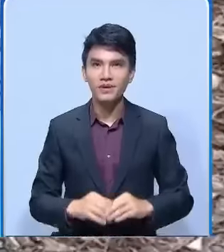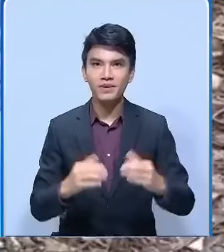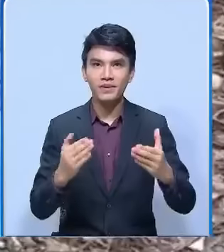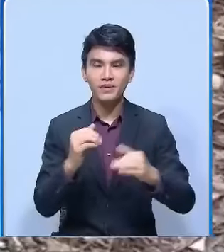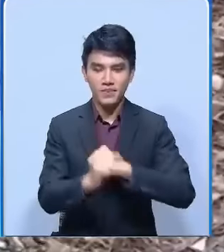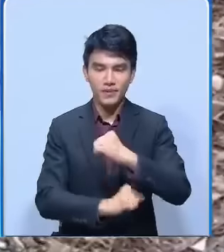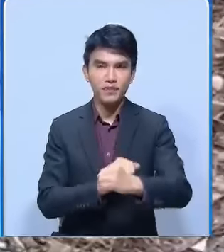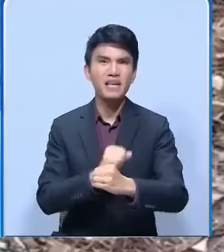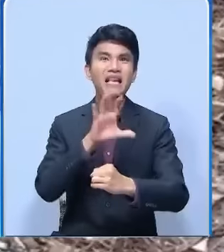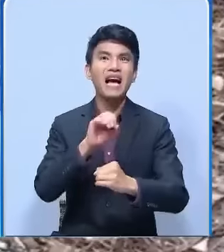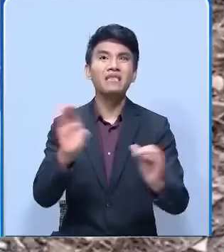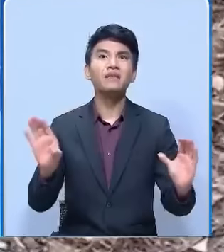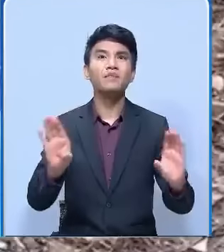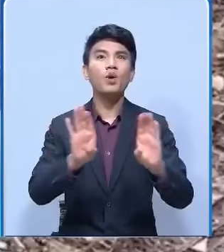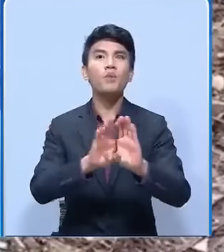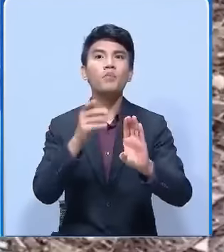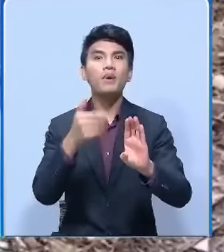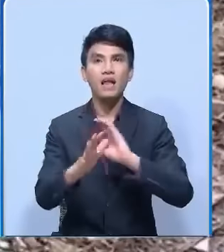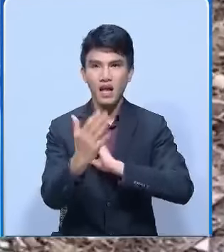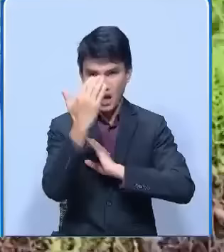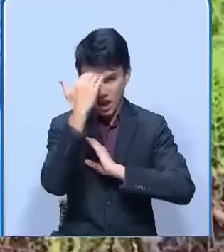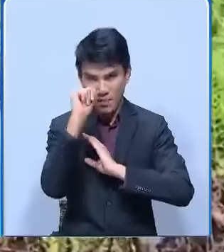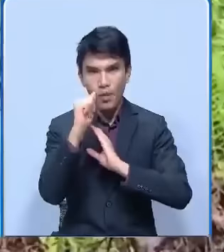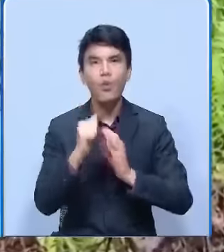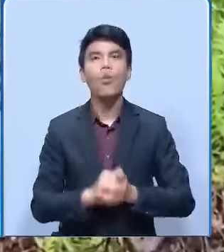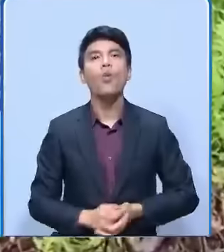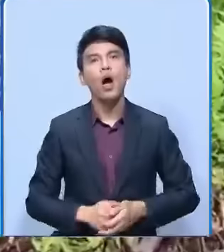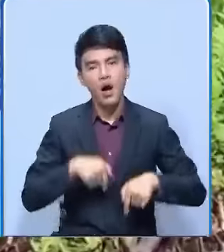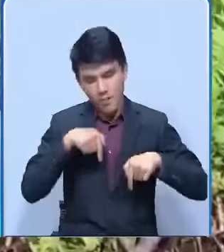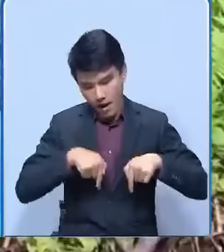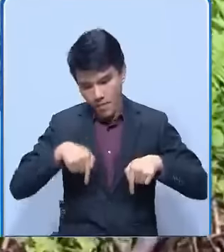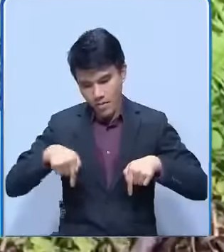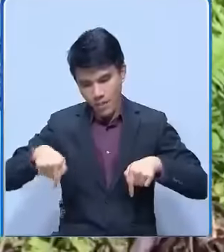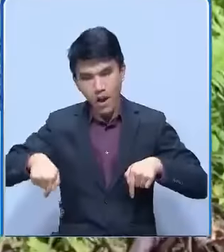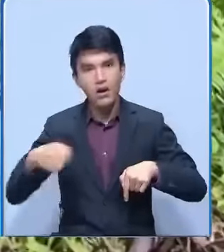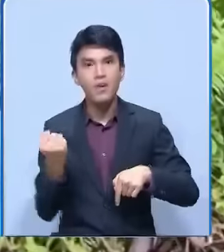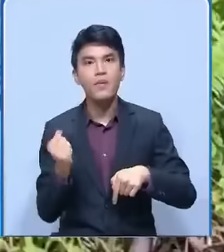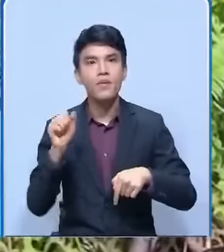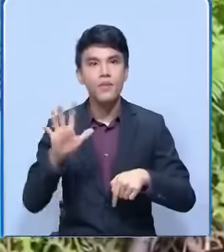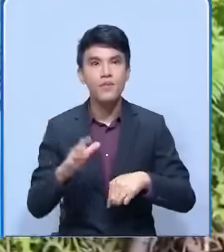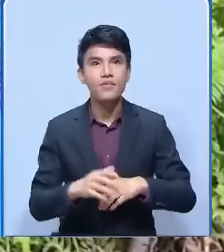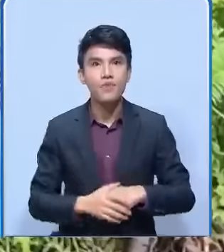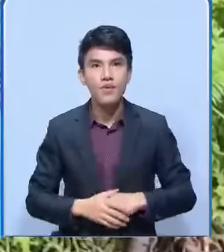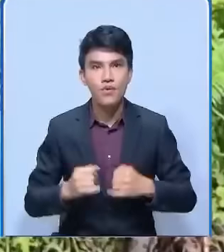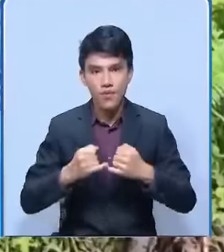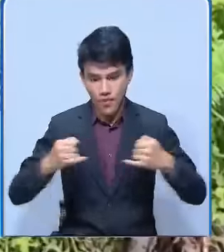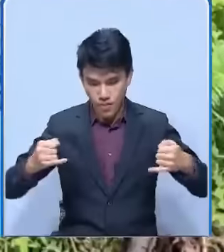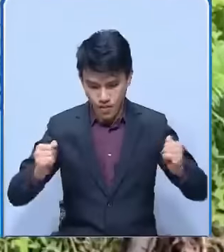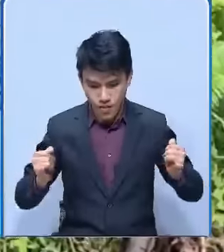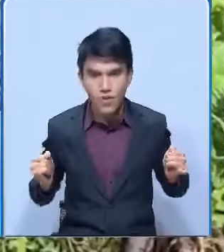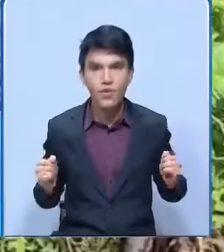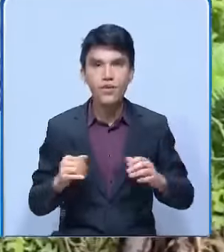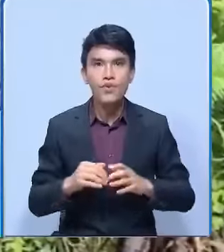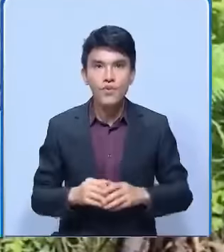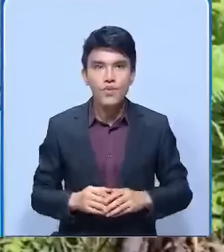แล้วเพราะเจ้าของที่ดินนำเสาคอนกรีตมาปักรั้ว15ต้นแล้วขึงลวดหนามยาวเลยระ